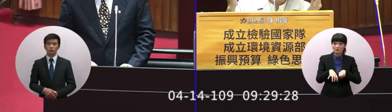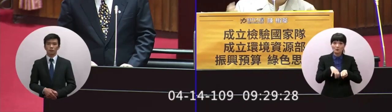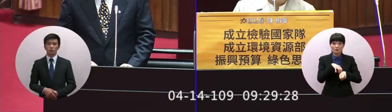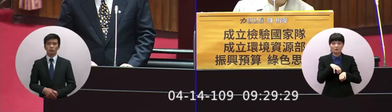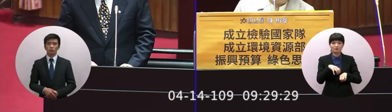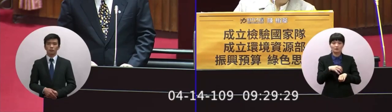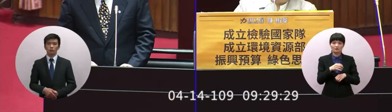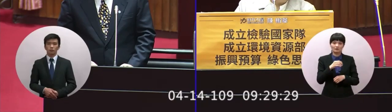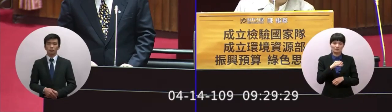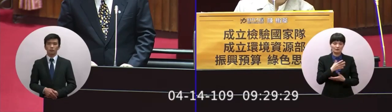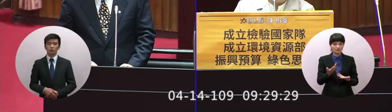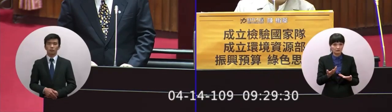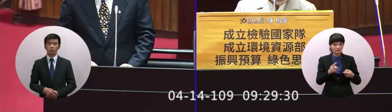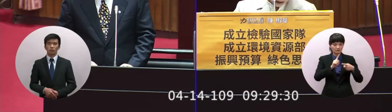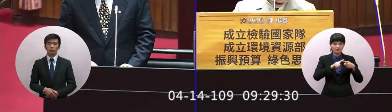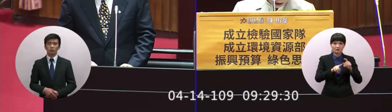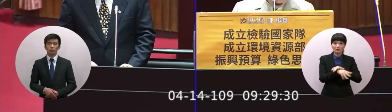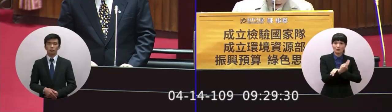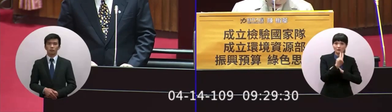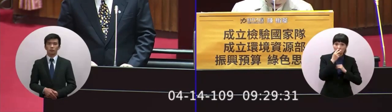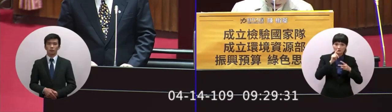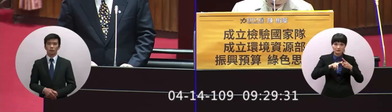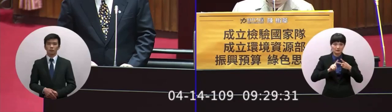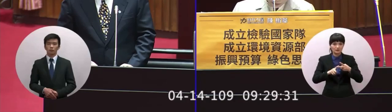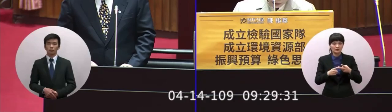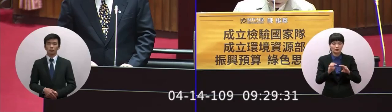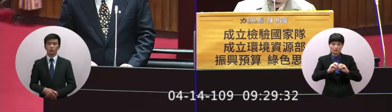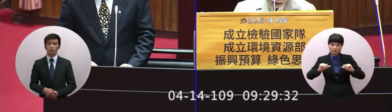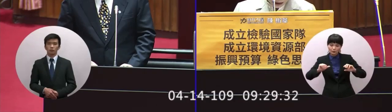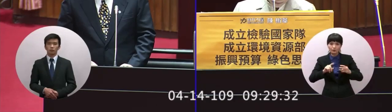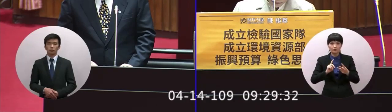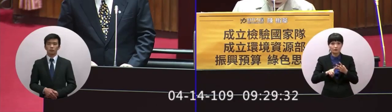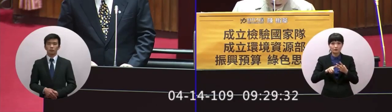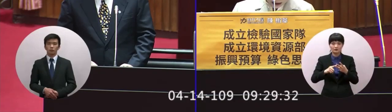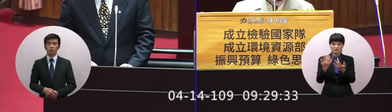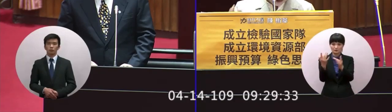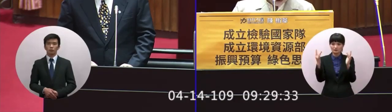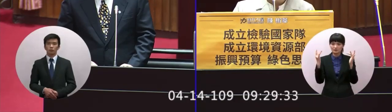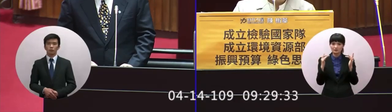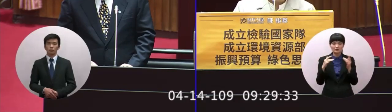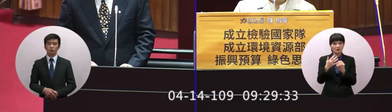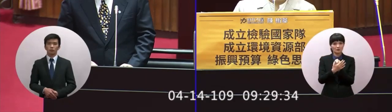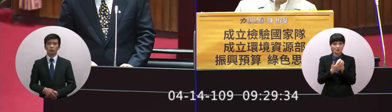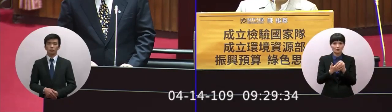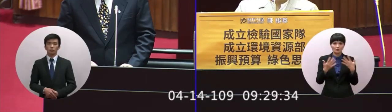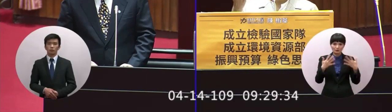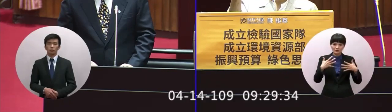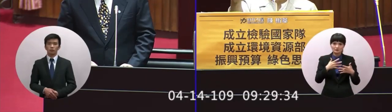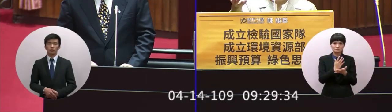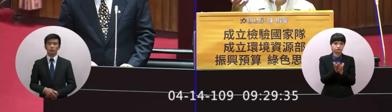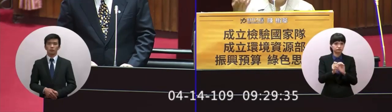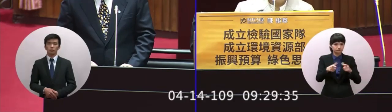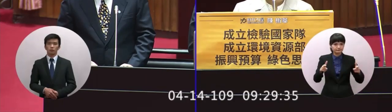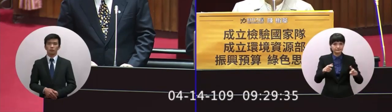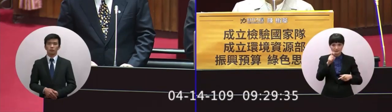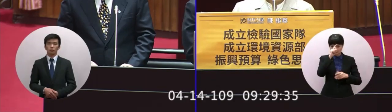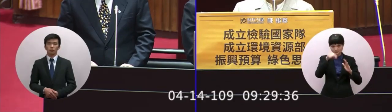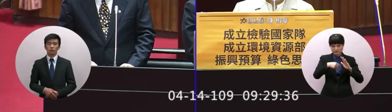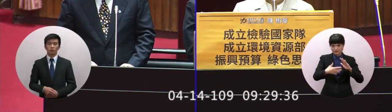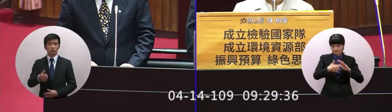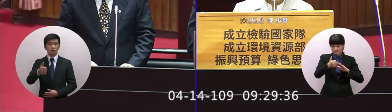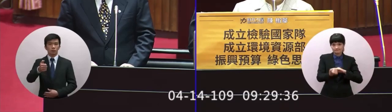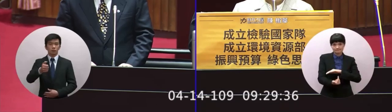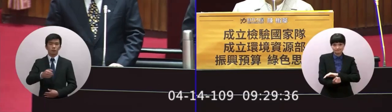壤的问题，还有山林保护的问题，所以这个部分就是请院长能够支持。 谢